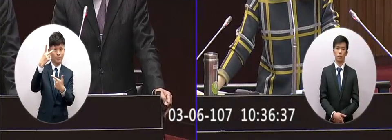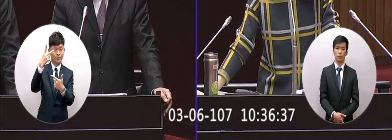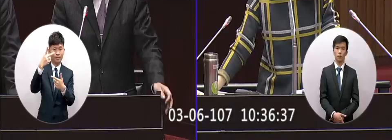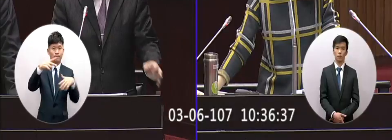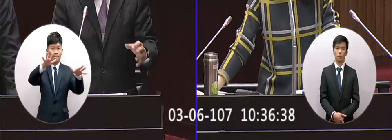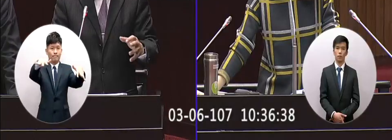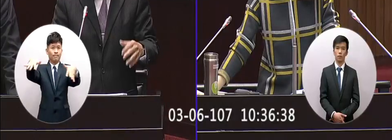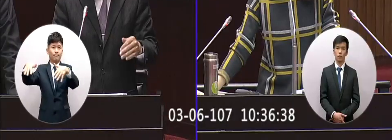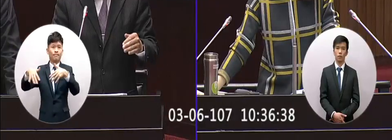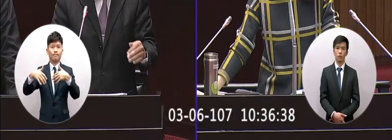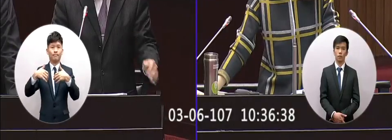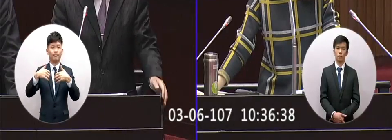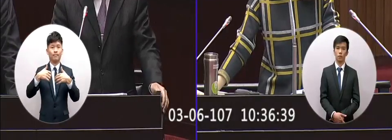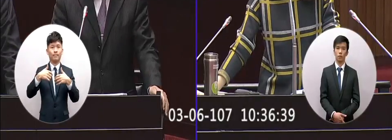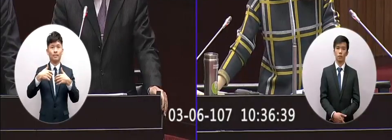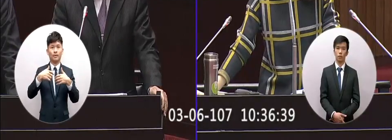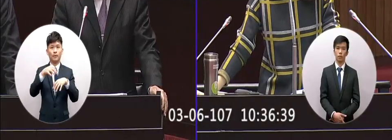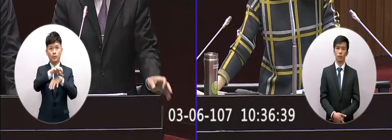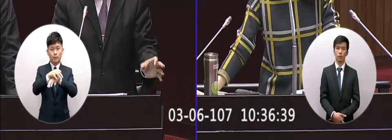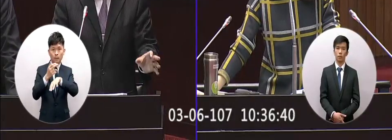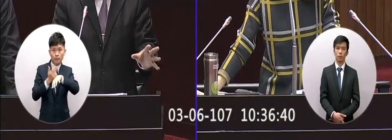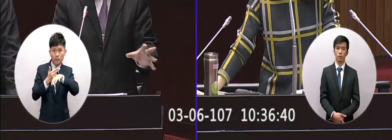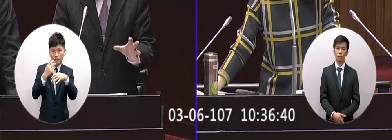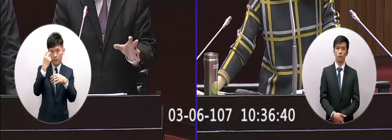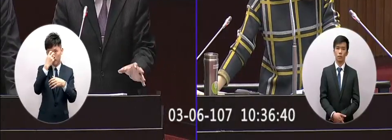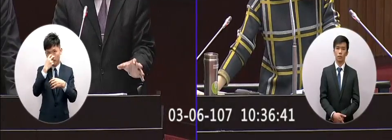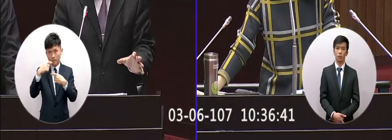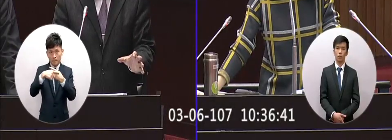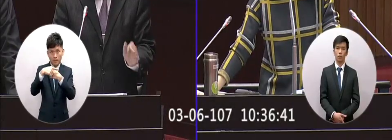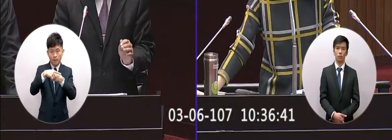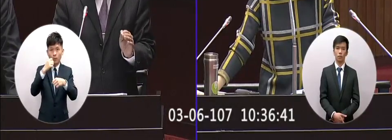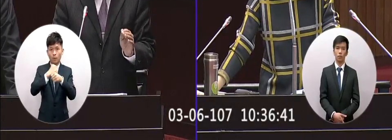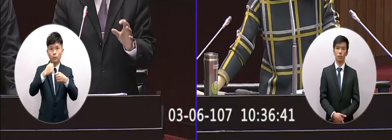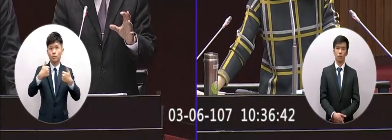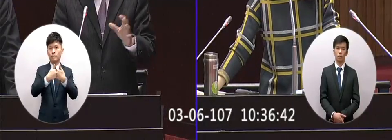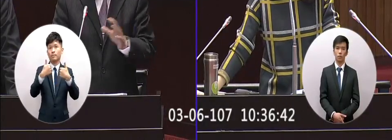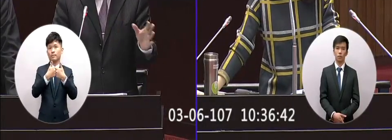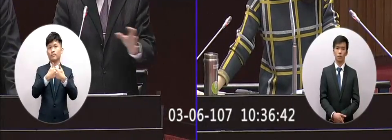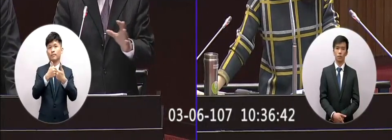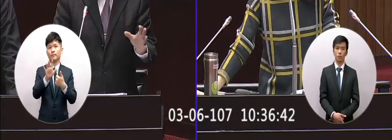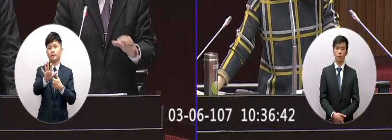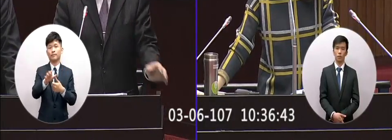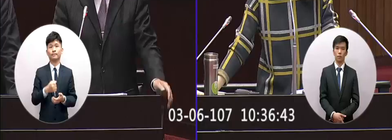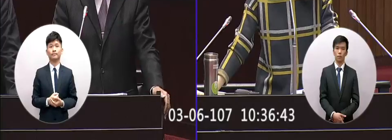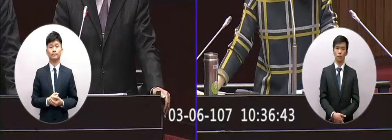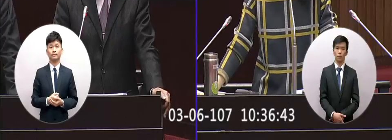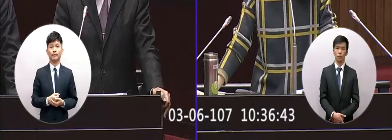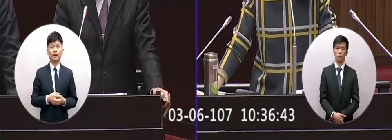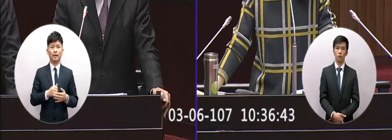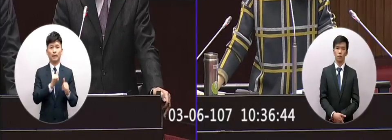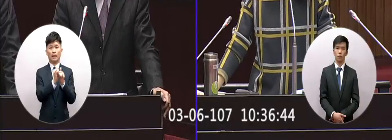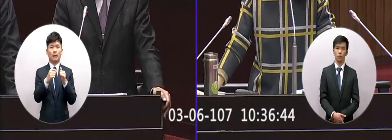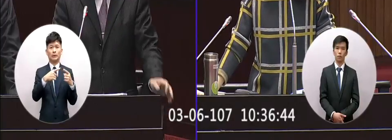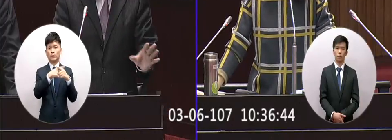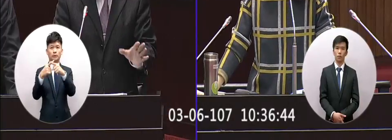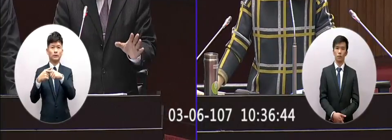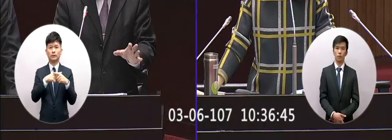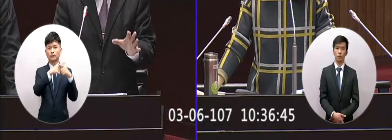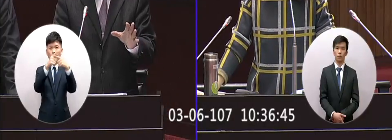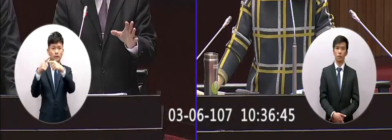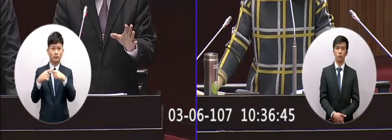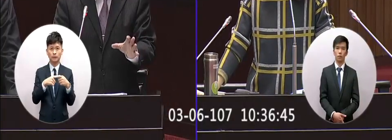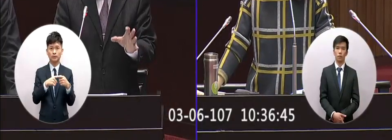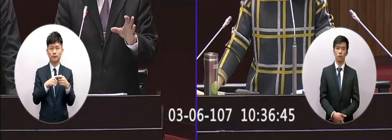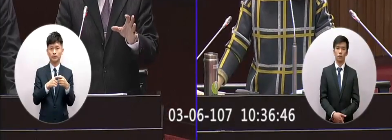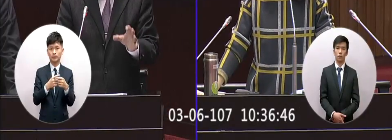有召开教育部的一个学术审议的这样的一个工作会议，主要是说对于大家众说纷纭的这部分，是不是